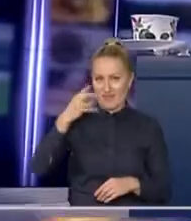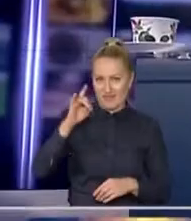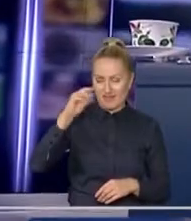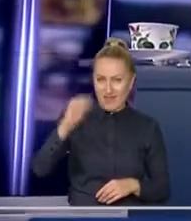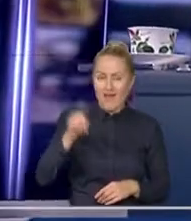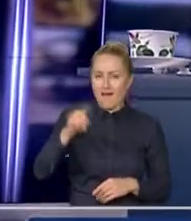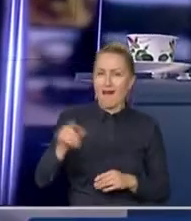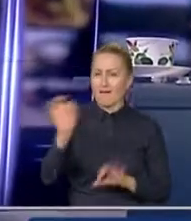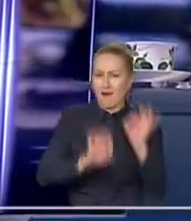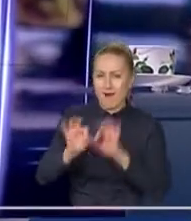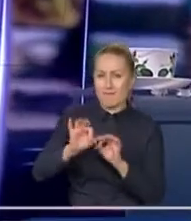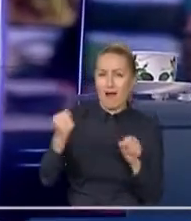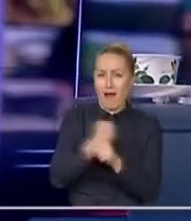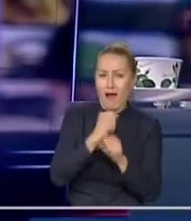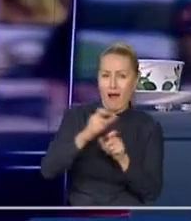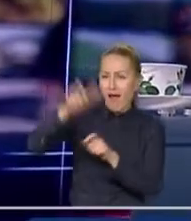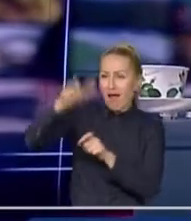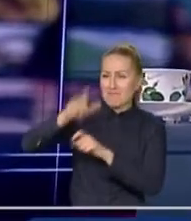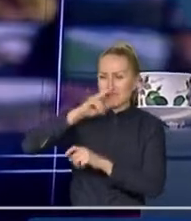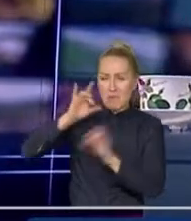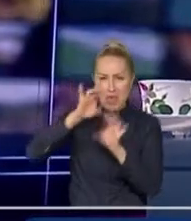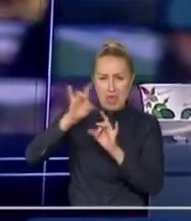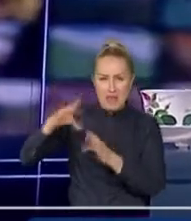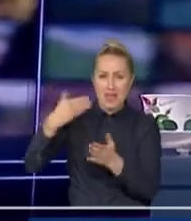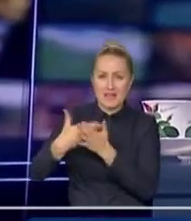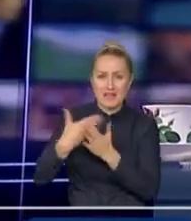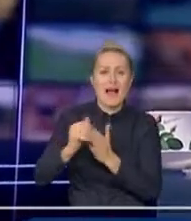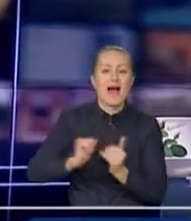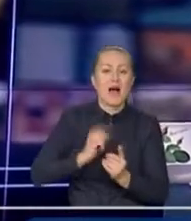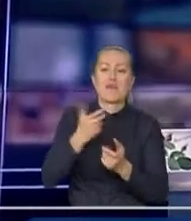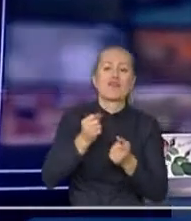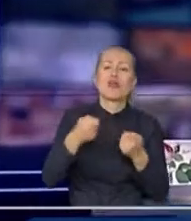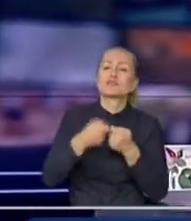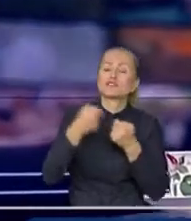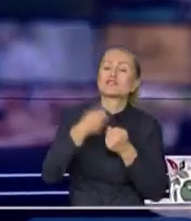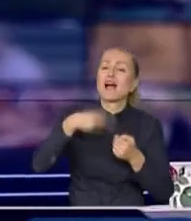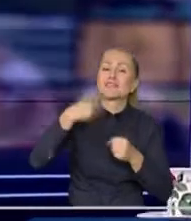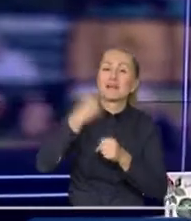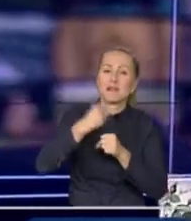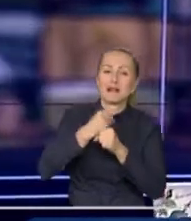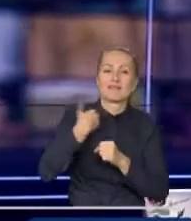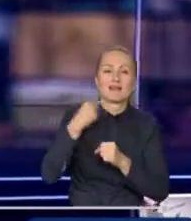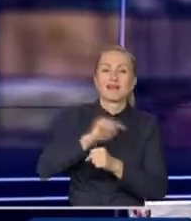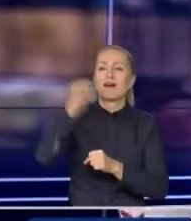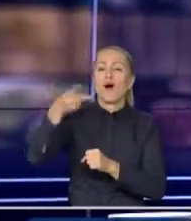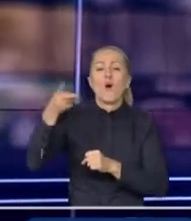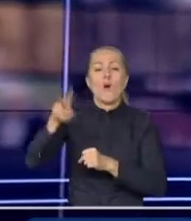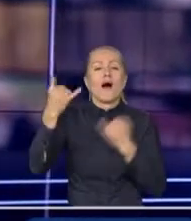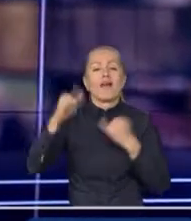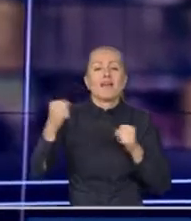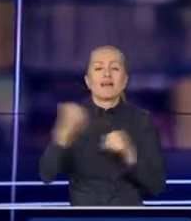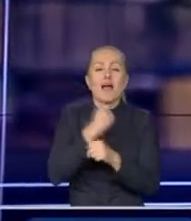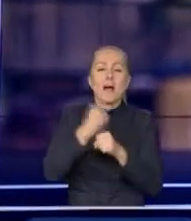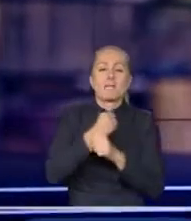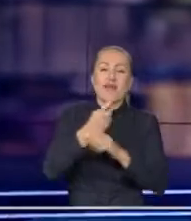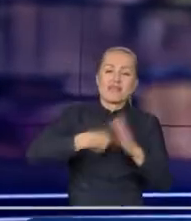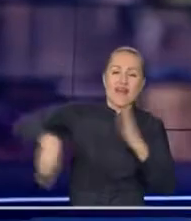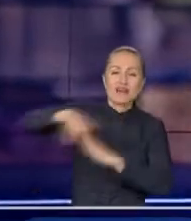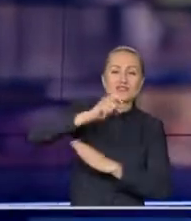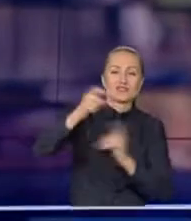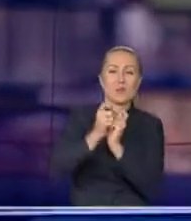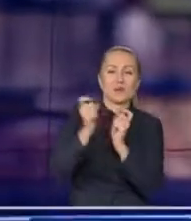W słynnych kamieniach pojawiły się pęknięcia. By nie przeszkadzać w pracach, wybraliśmy się do bliższych nam kamiennych kręgów, które odnaleźć